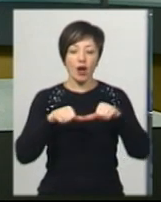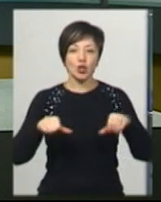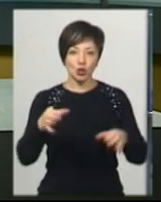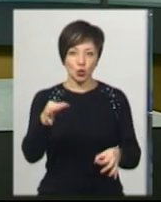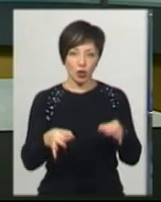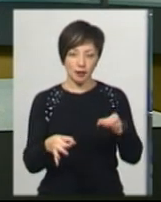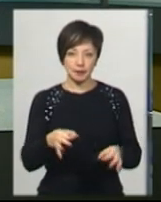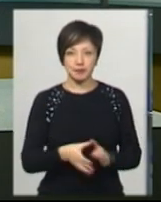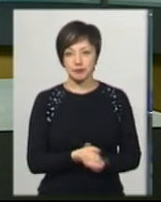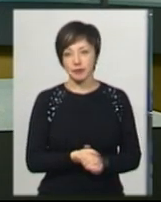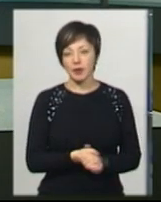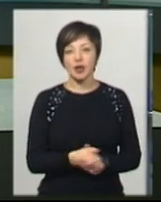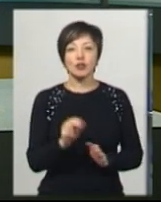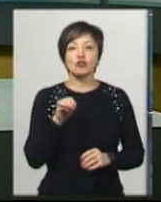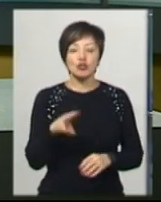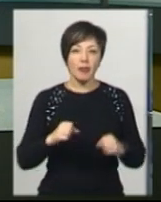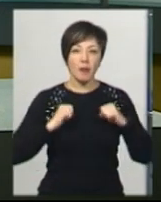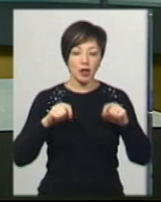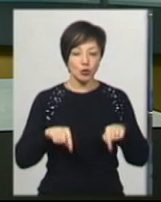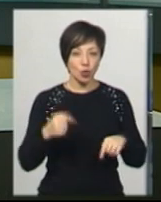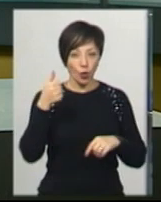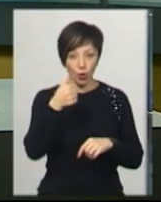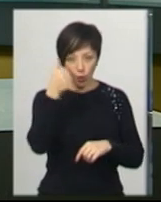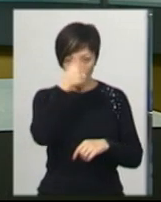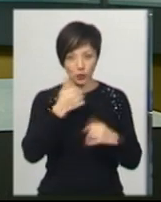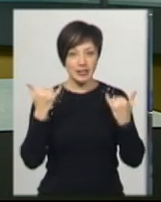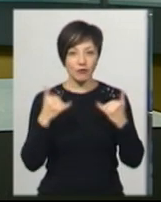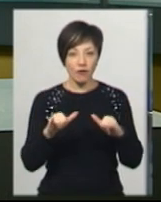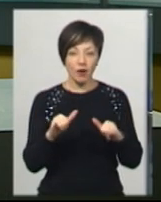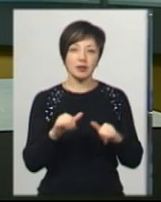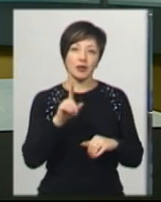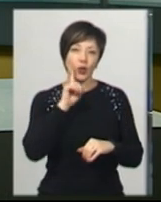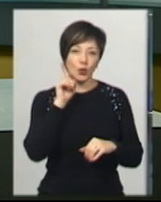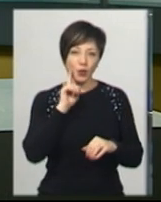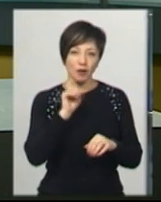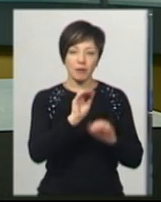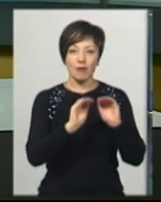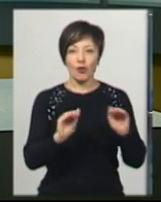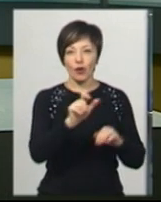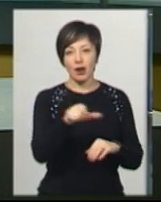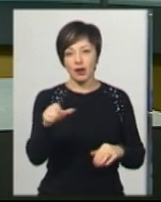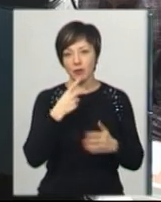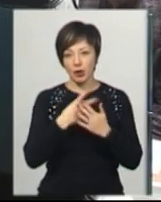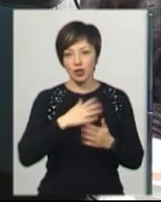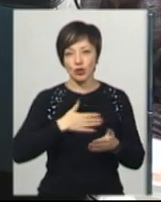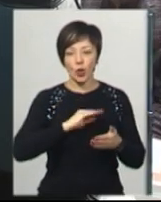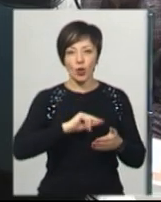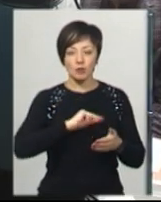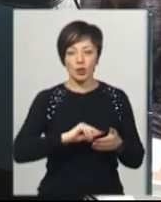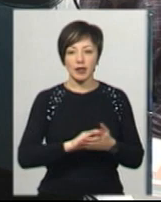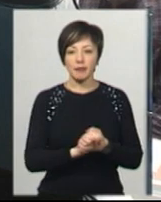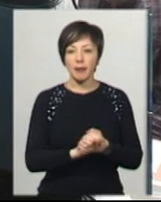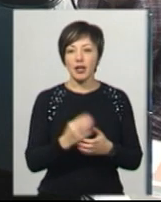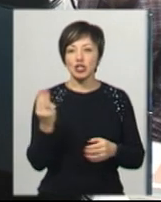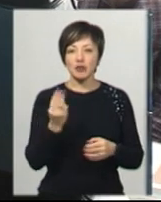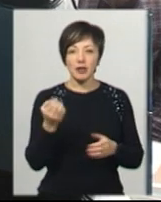Сергій Горященко. Чим намагалися цього року здивувати журі юні подоляни, бачила Леся Боровець. Шепетівки на